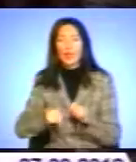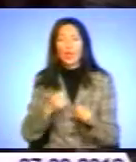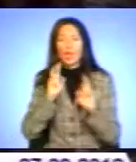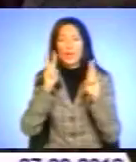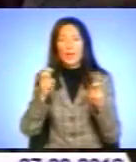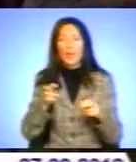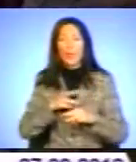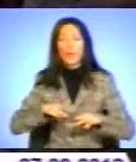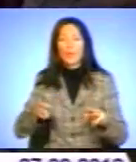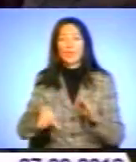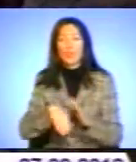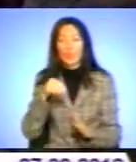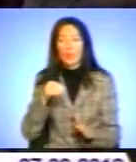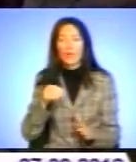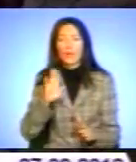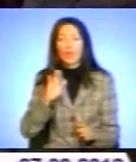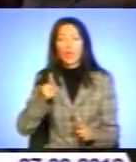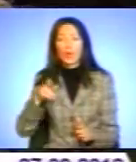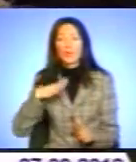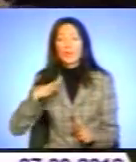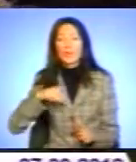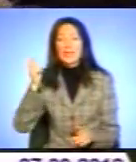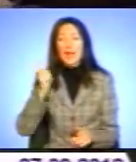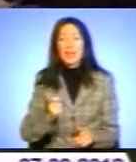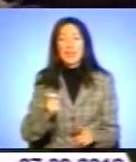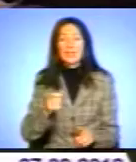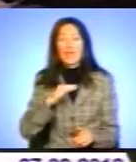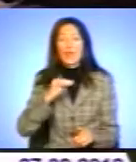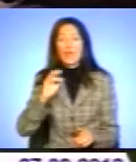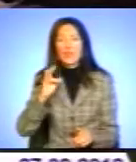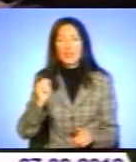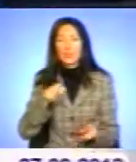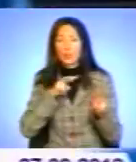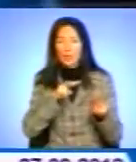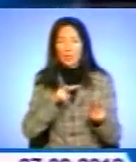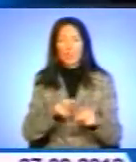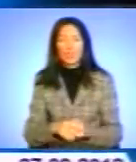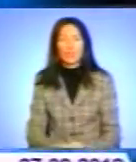Янукович сподівається на приїзд фінських спостерігачів та їхню неупередженість.